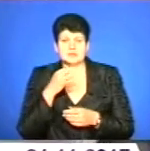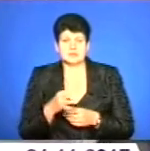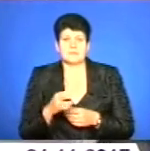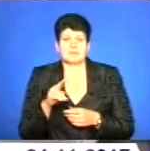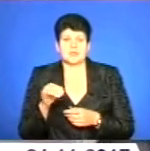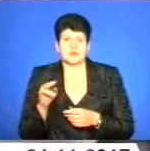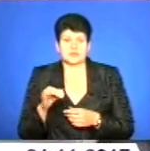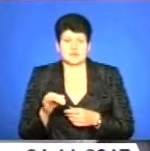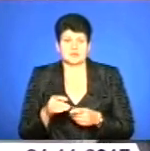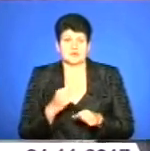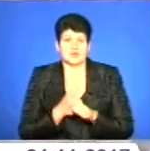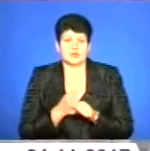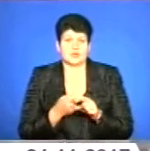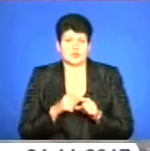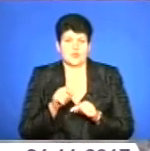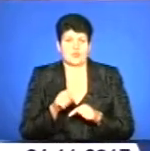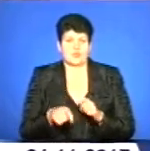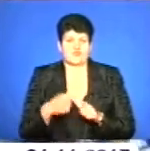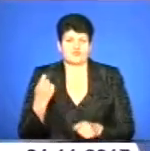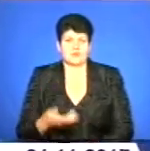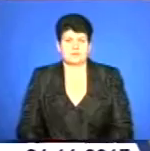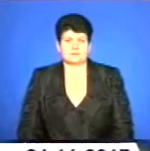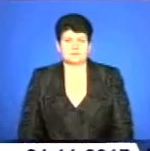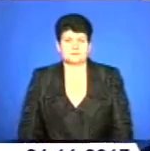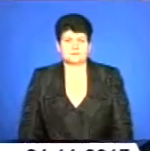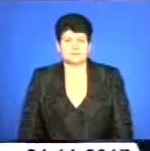за скоєння даного кримінального правопорушення.